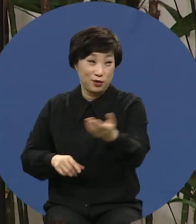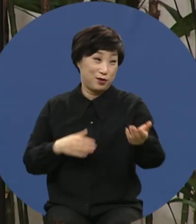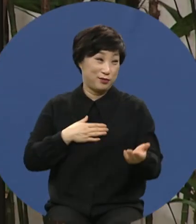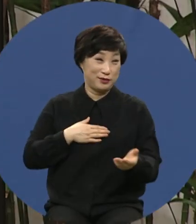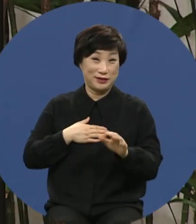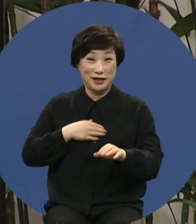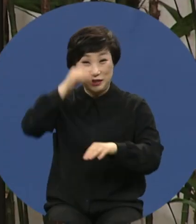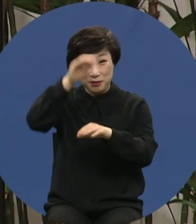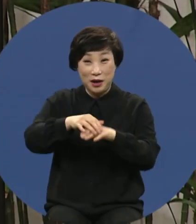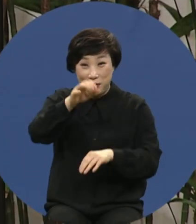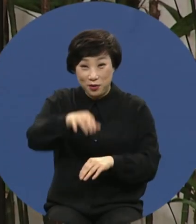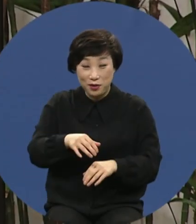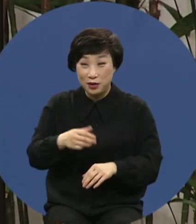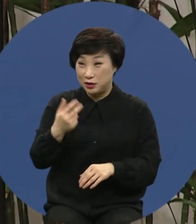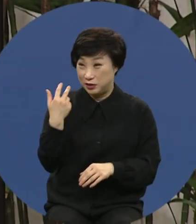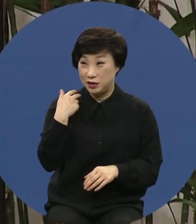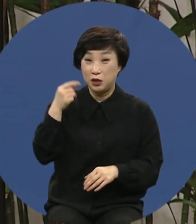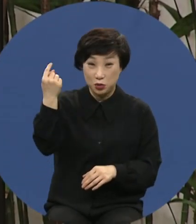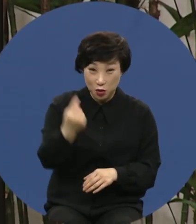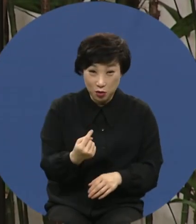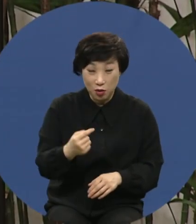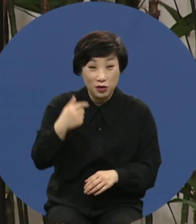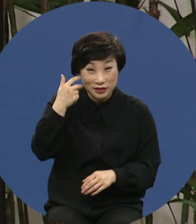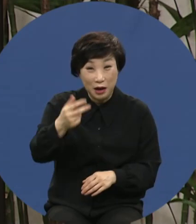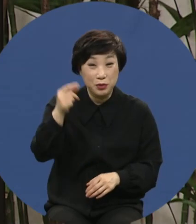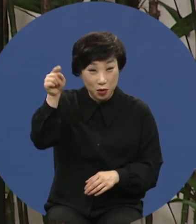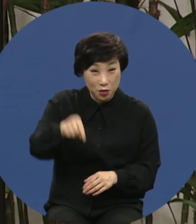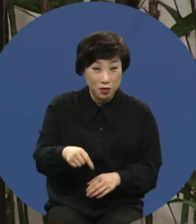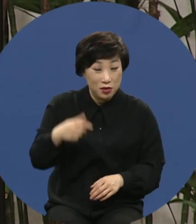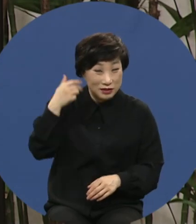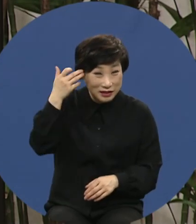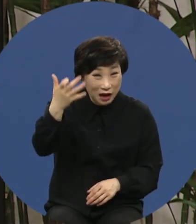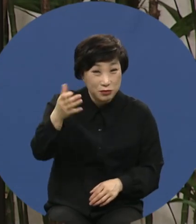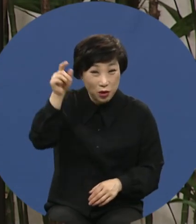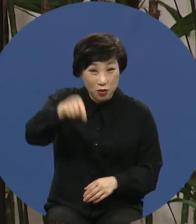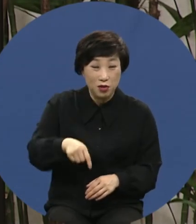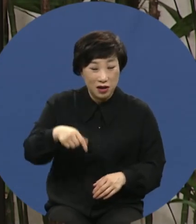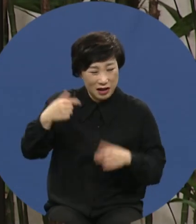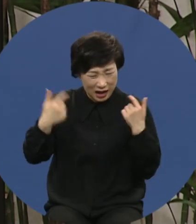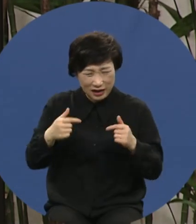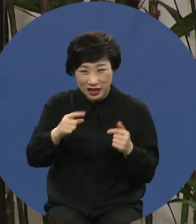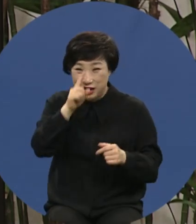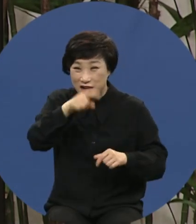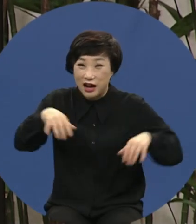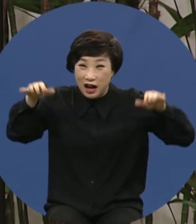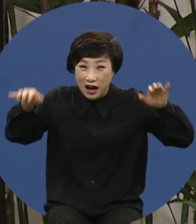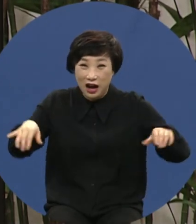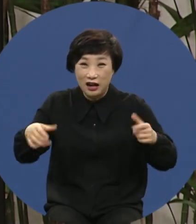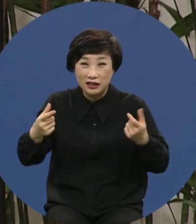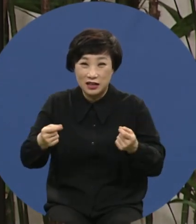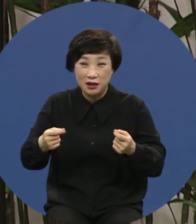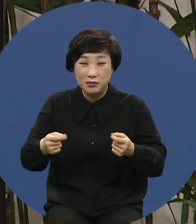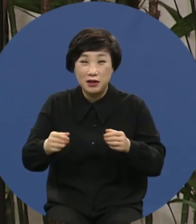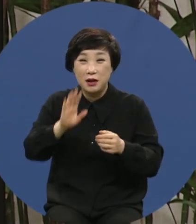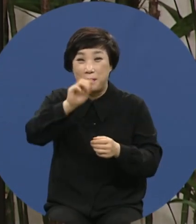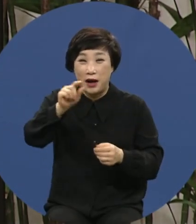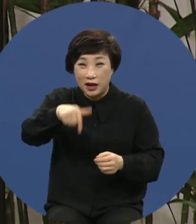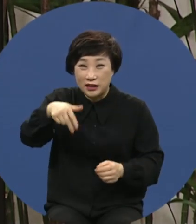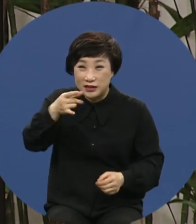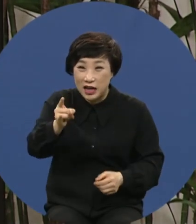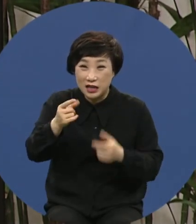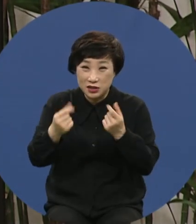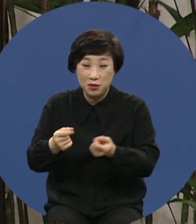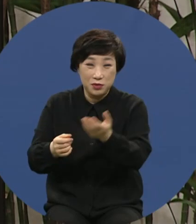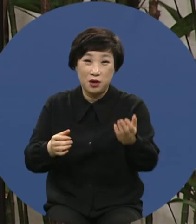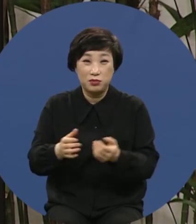이번 주도 오고, 지난 주도 오고, 밤낮 박제 같은 짓처럼 와 있으나 내 속에서 살아 움직이는 은혜